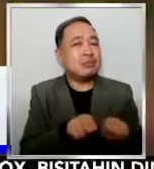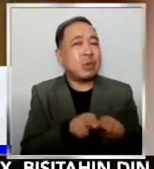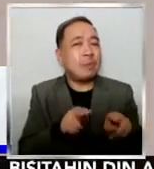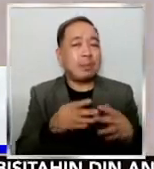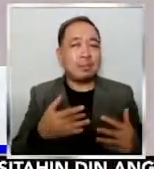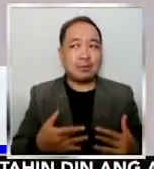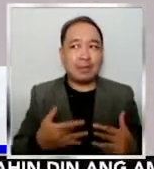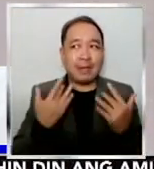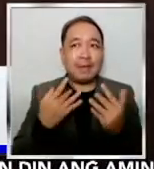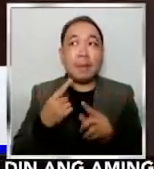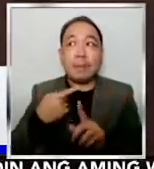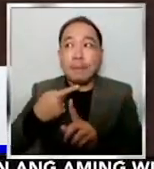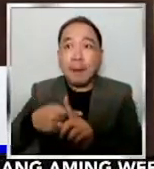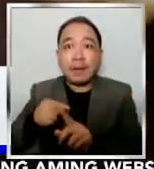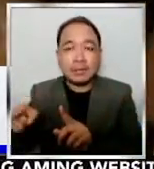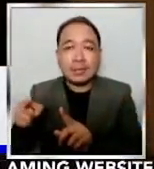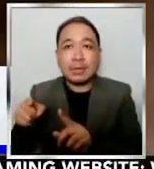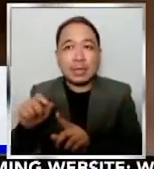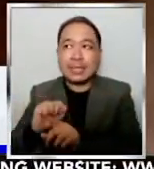condition.